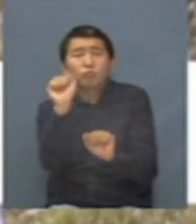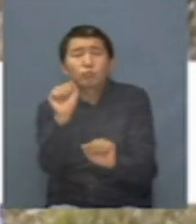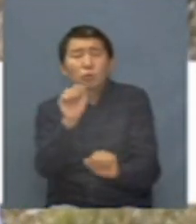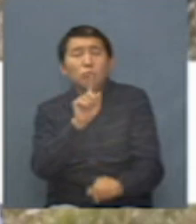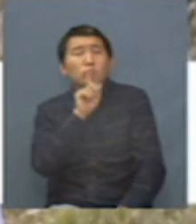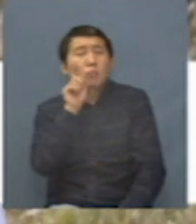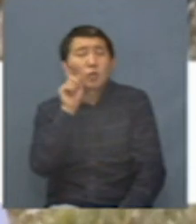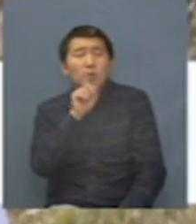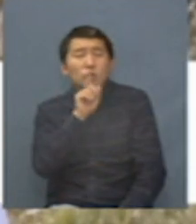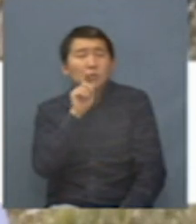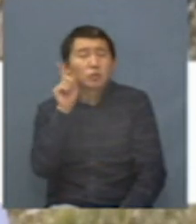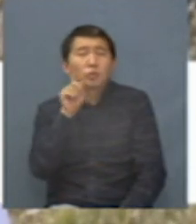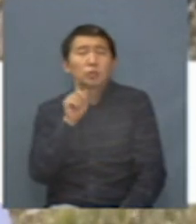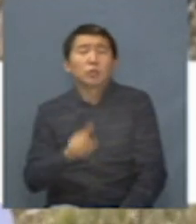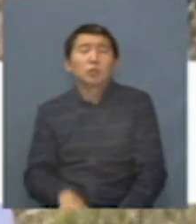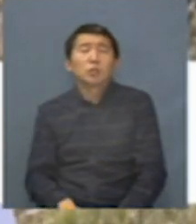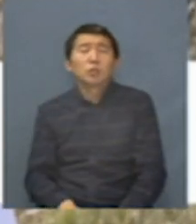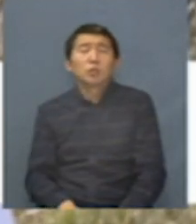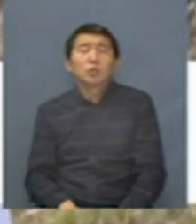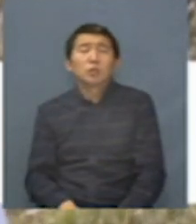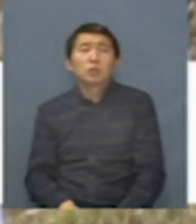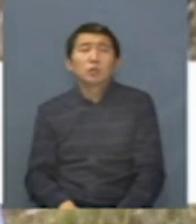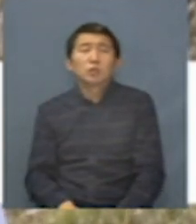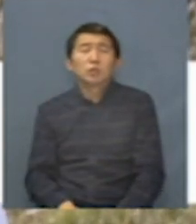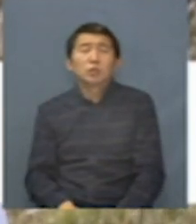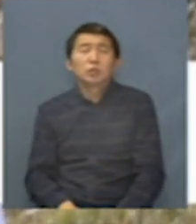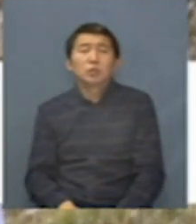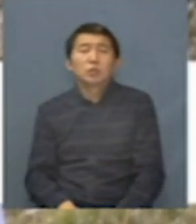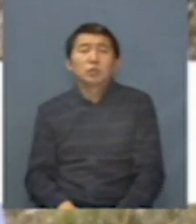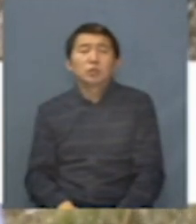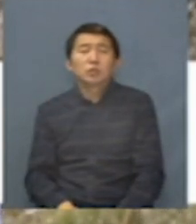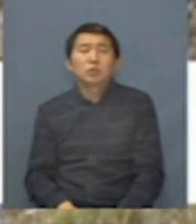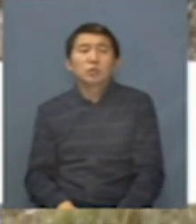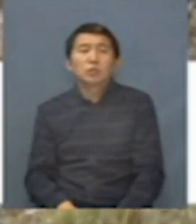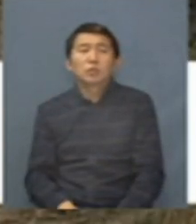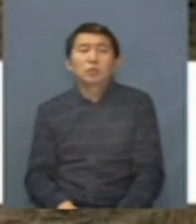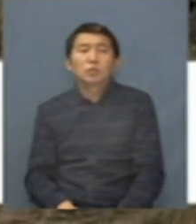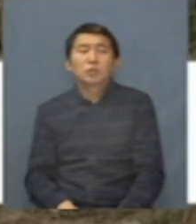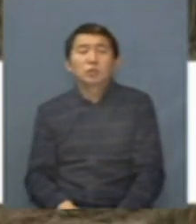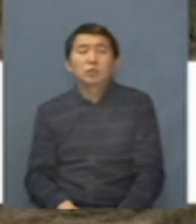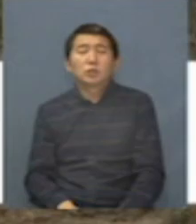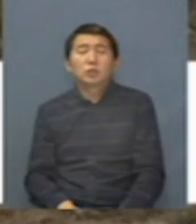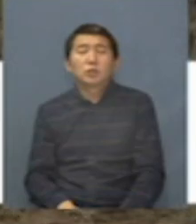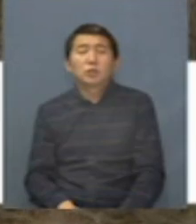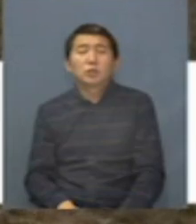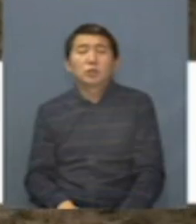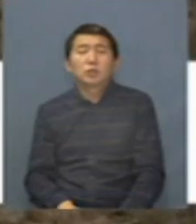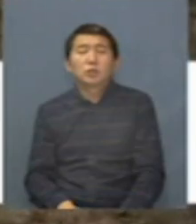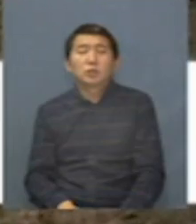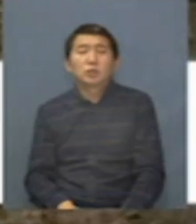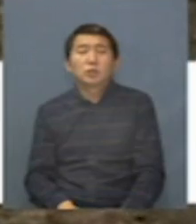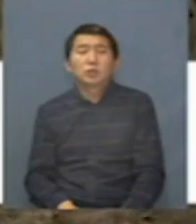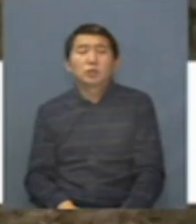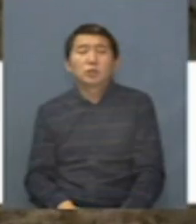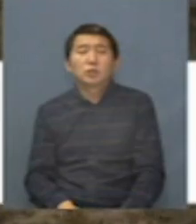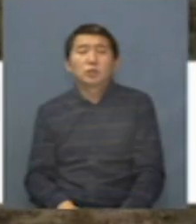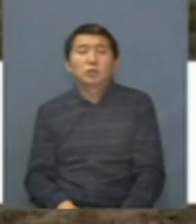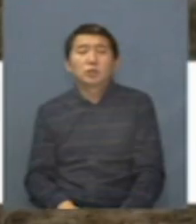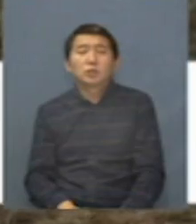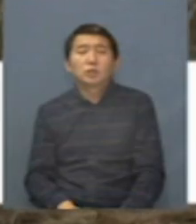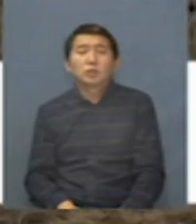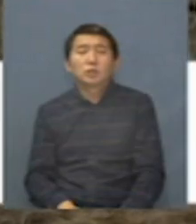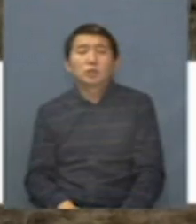жастарымыздың қолымызда. Бәрімізді өстіп атсалысуға барлықтарыңызды шақырамыз. Ұлан ауданының табиғаты ерекше көз